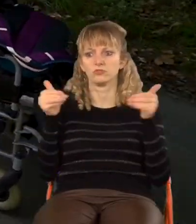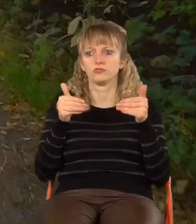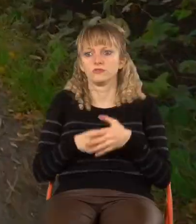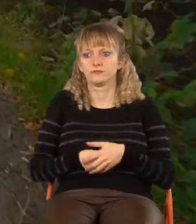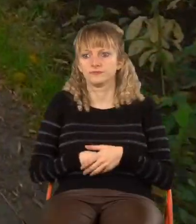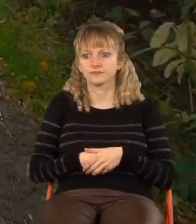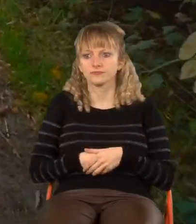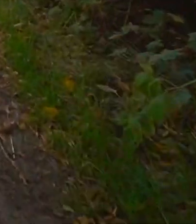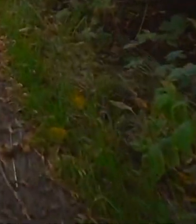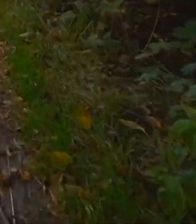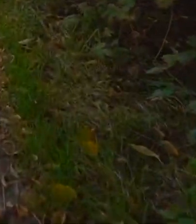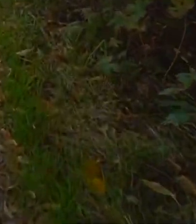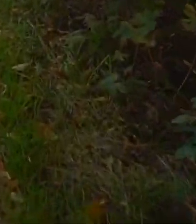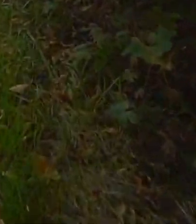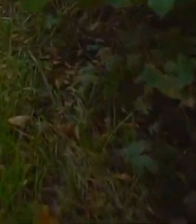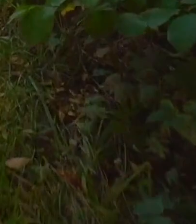możliwość.